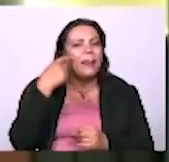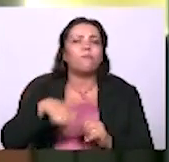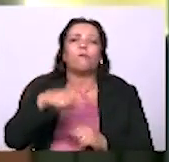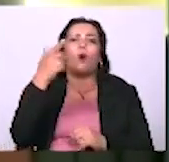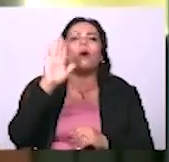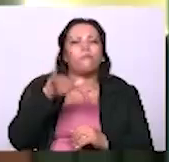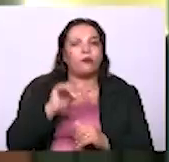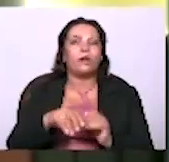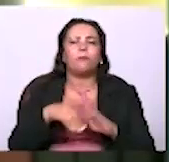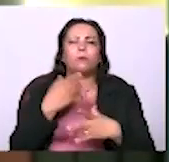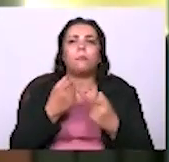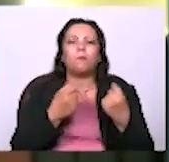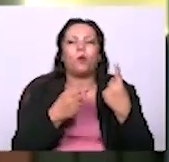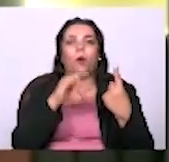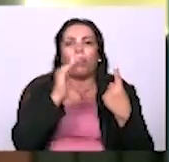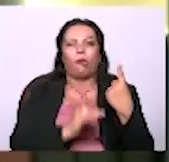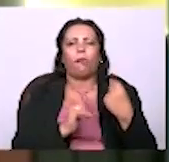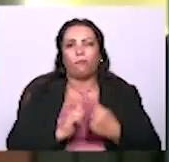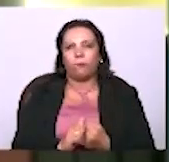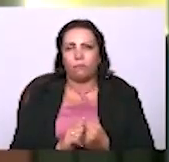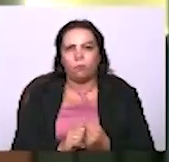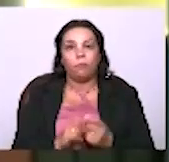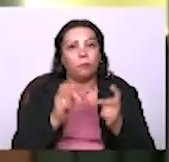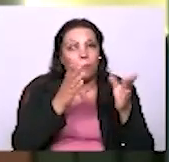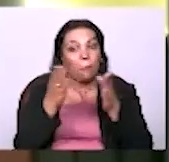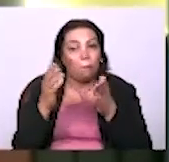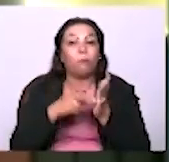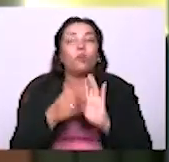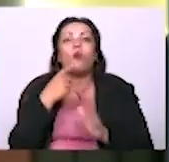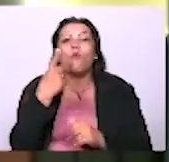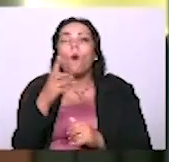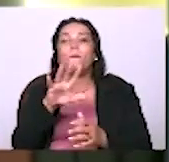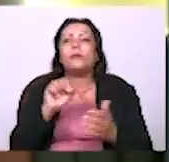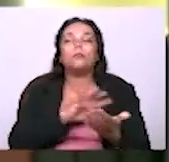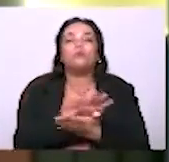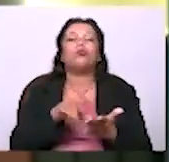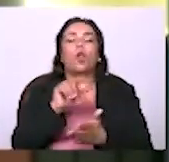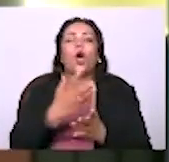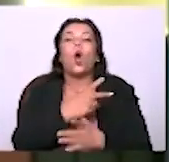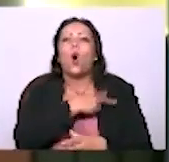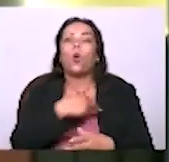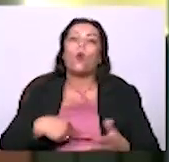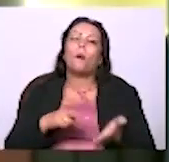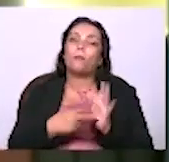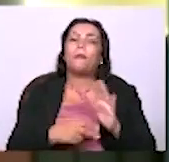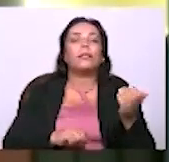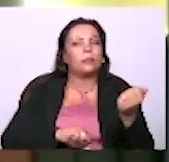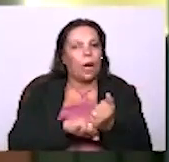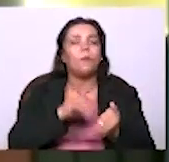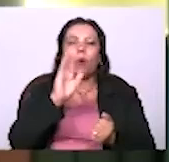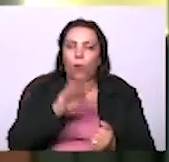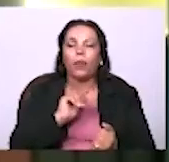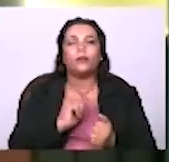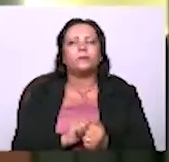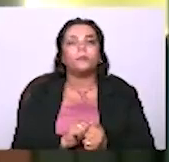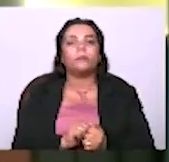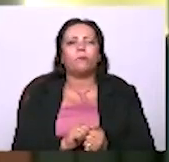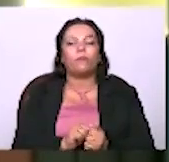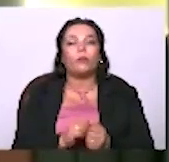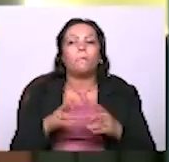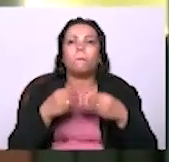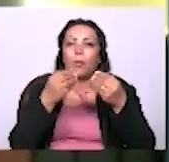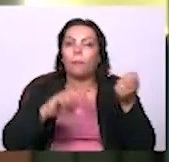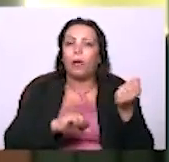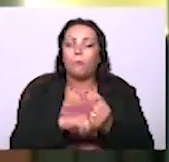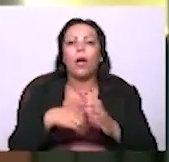سعر مرتفع مقابل الجنيه فاذا هي دي واحده من المشكلات الحكومه بتدعم وبتقدم دعم طبعا